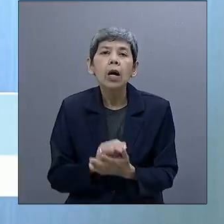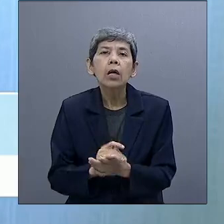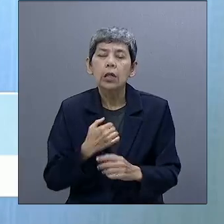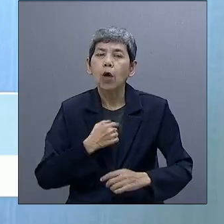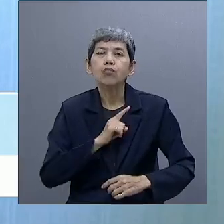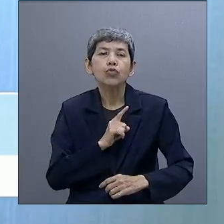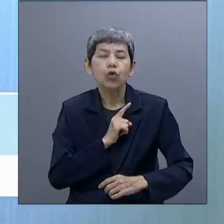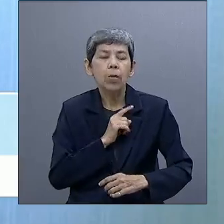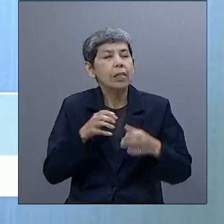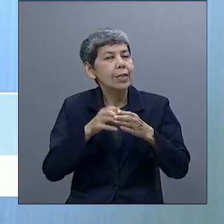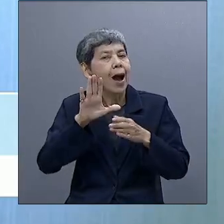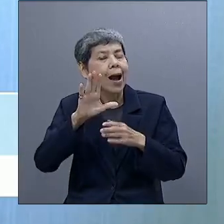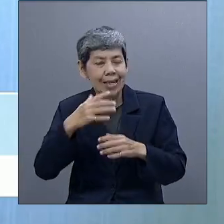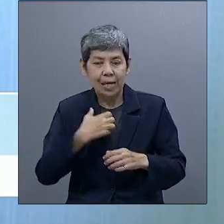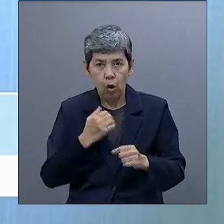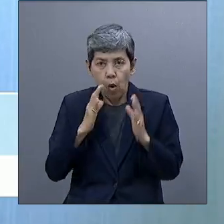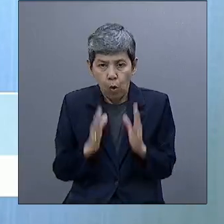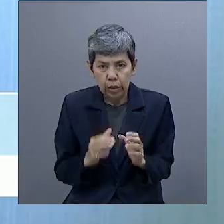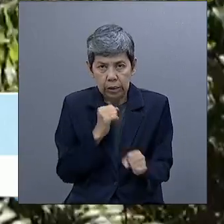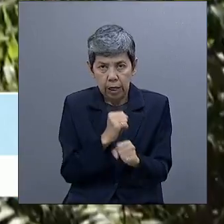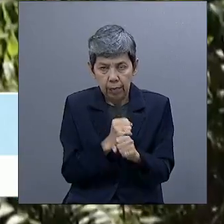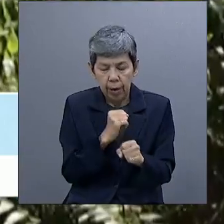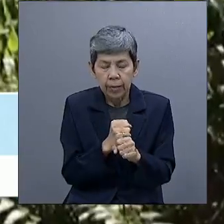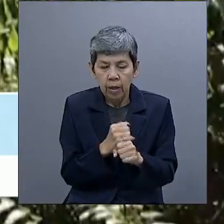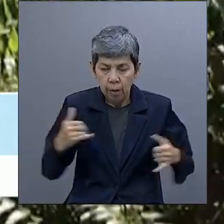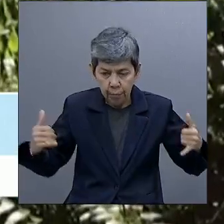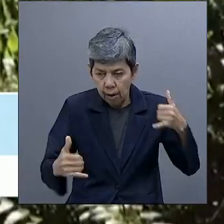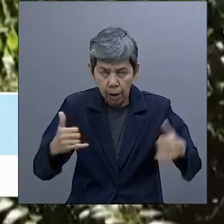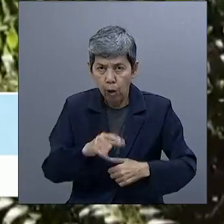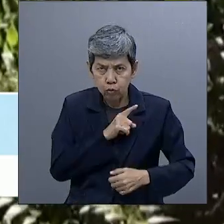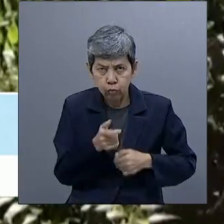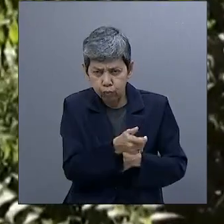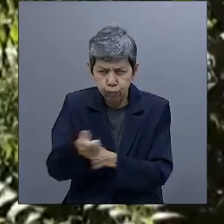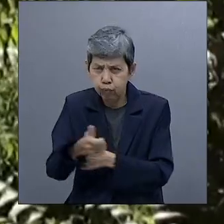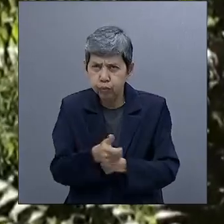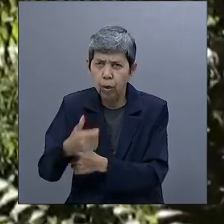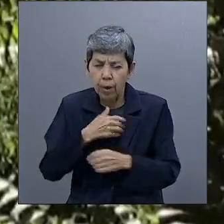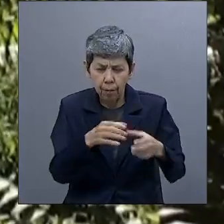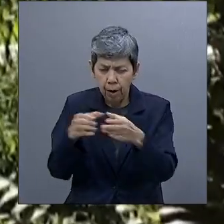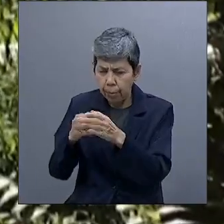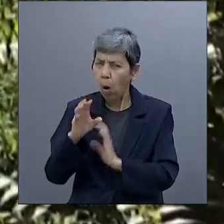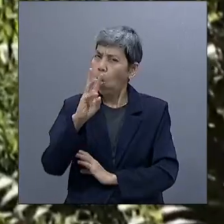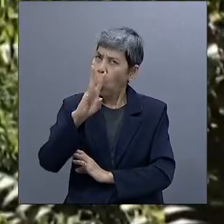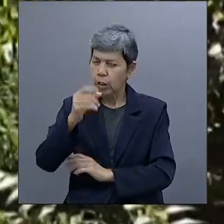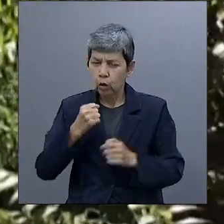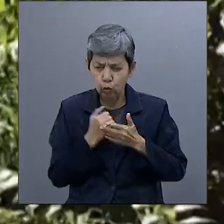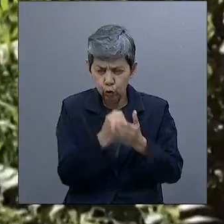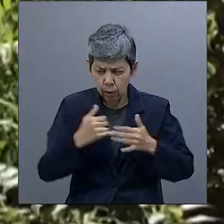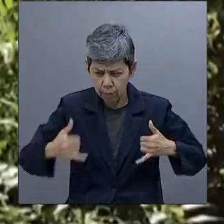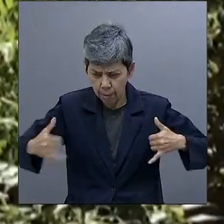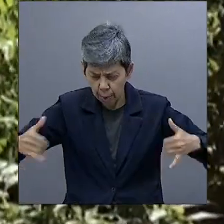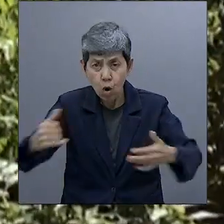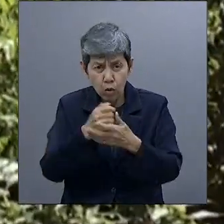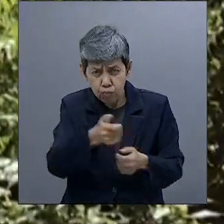ที่5ก็ระดมสถานีคุ้มไฟป่านะครับในพื้นที่รับผิดชอบนะครับประมาณ 6-7 หน่วยเนี่ยเข้ามาตึงกำลังในพื้น